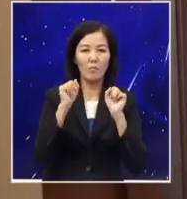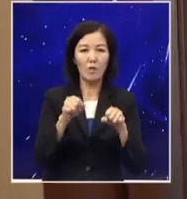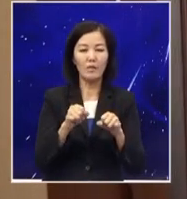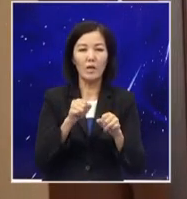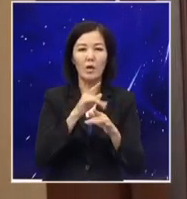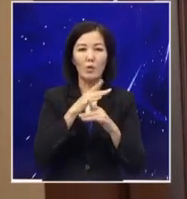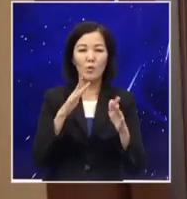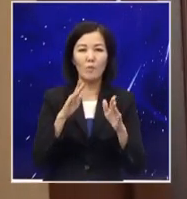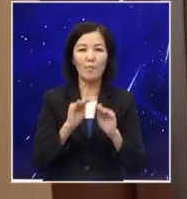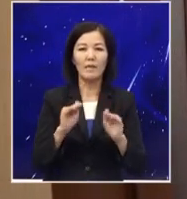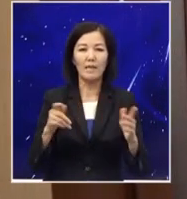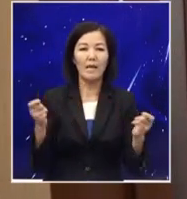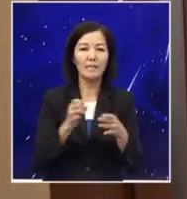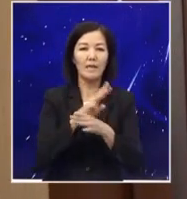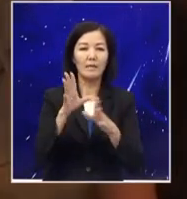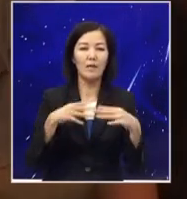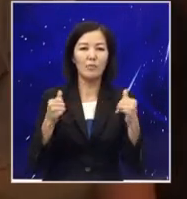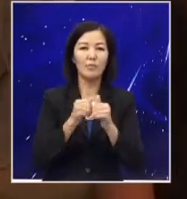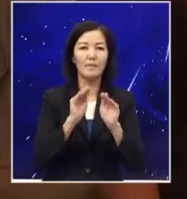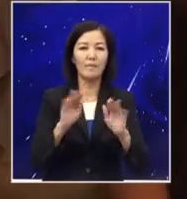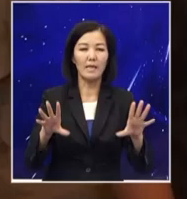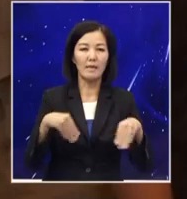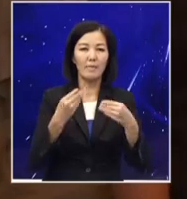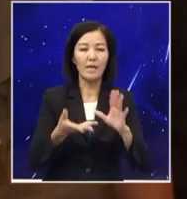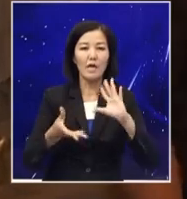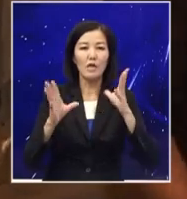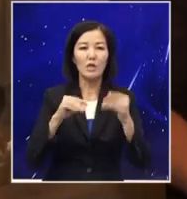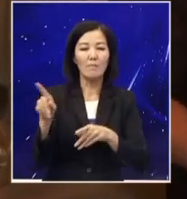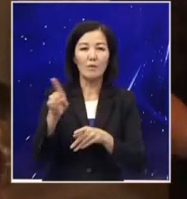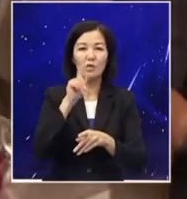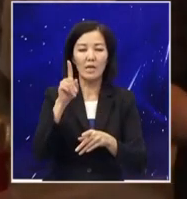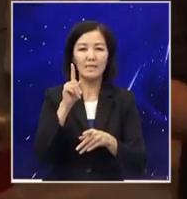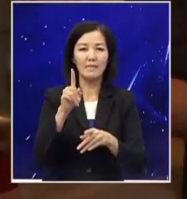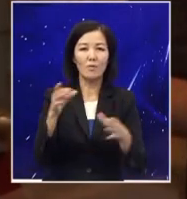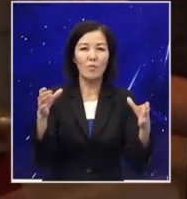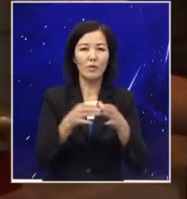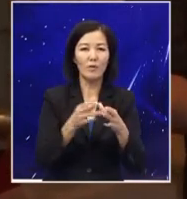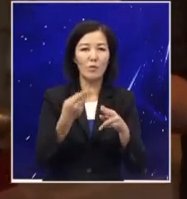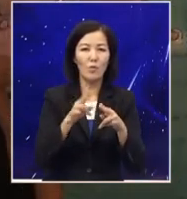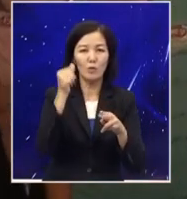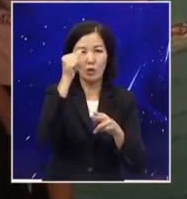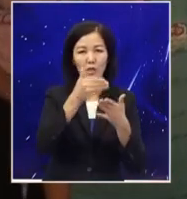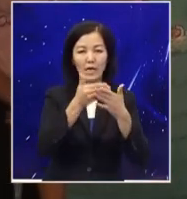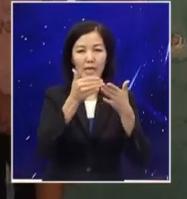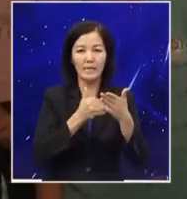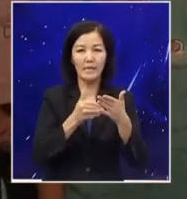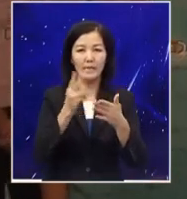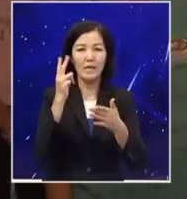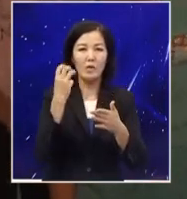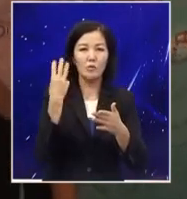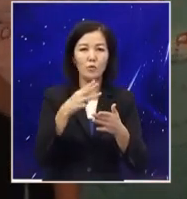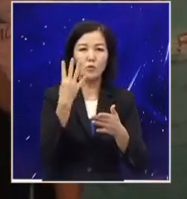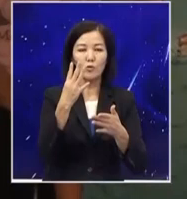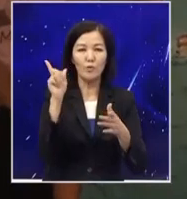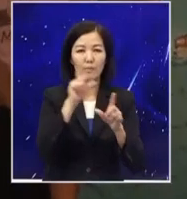балалы аз қамтылған отбасы балаларына беріледі көмек. Жалпы жас отандықтар осы оқу жылы қарсаңында өңірдің